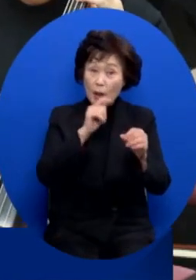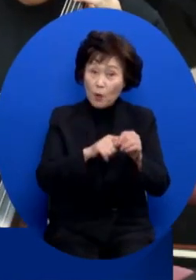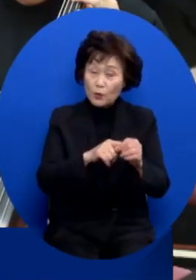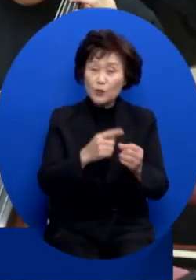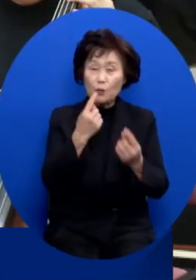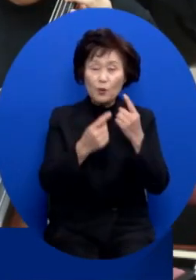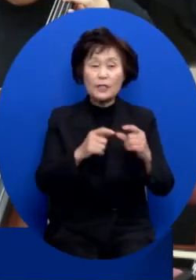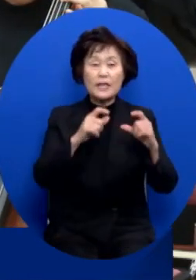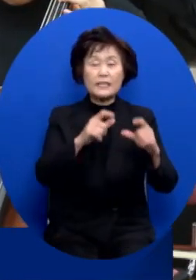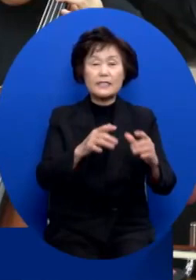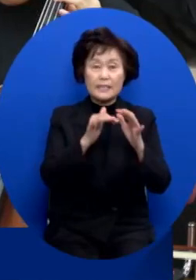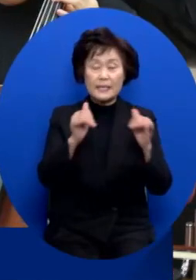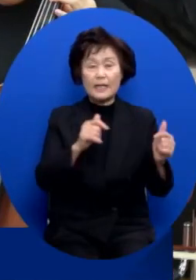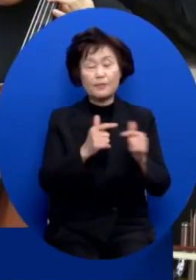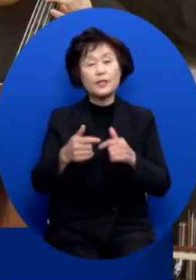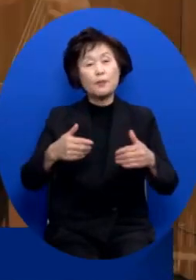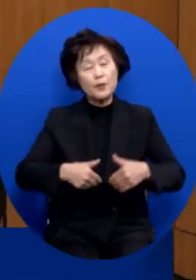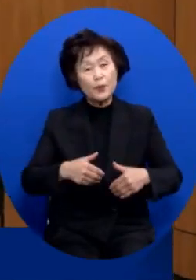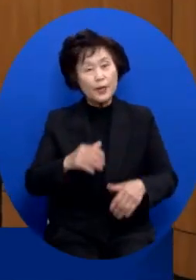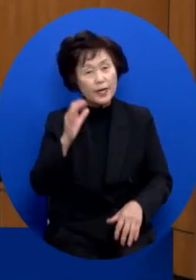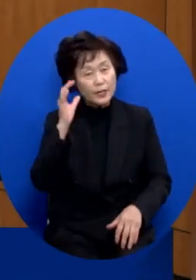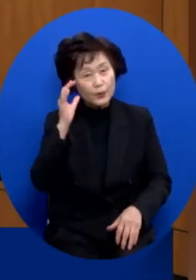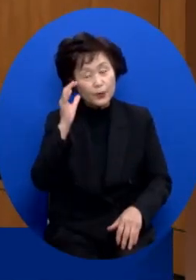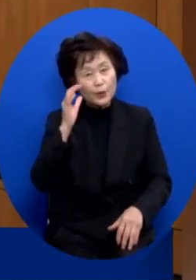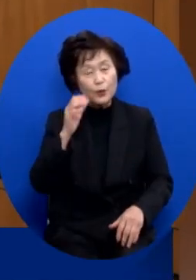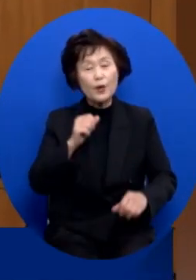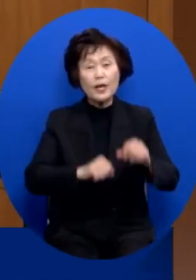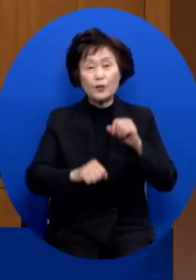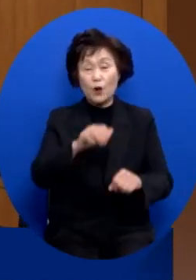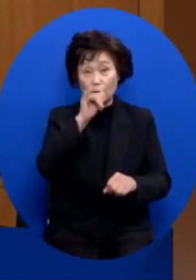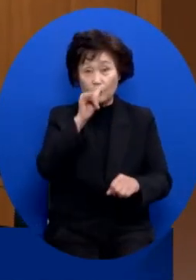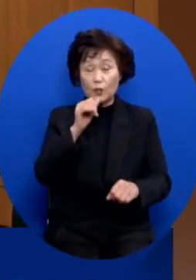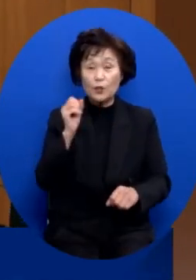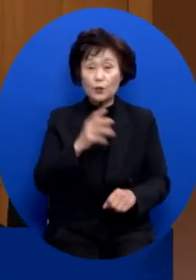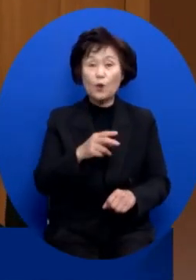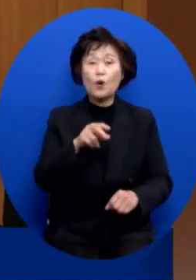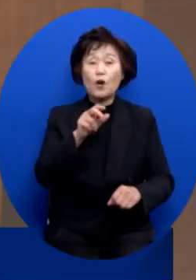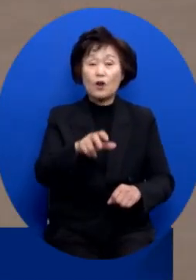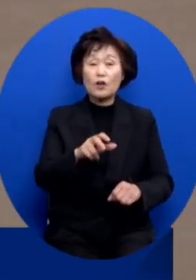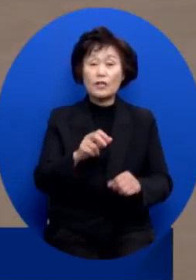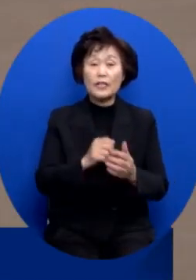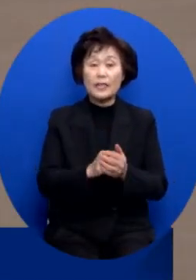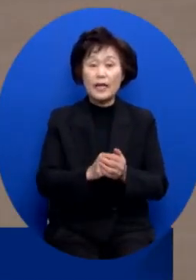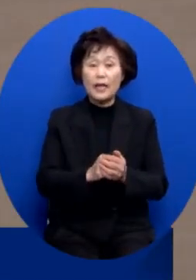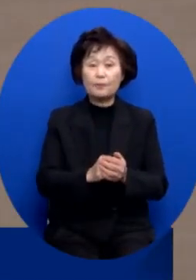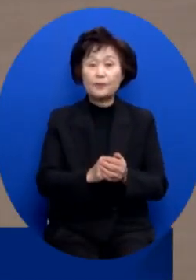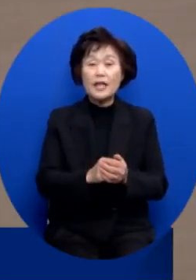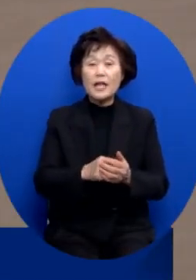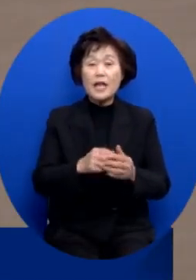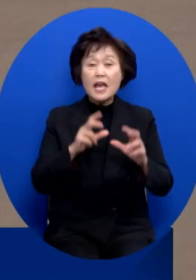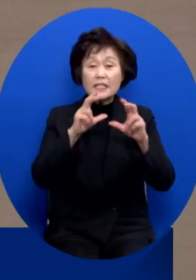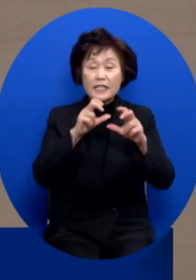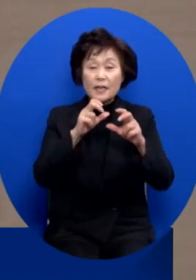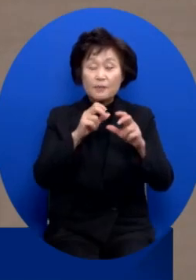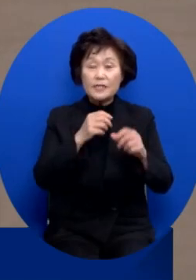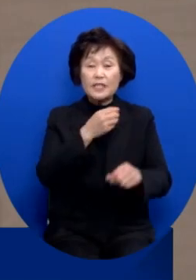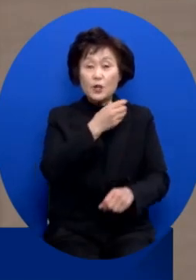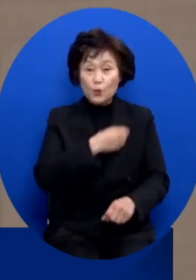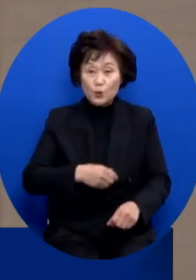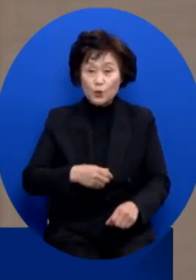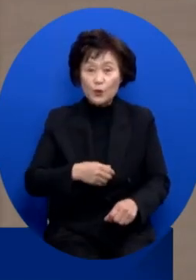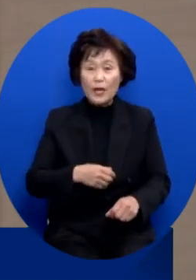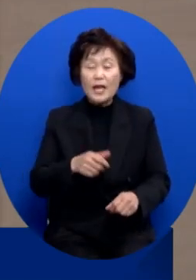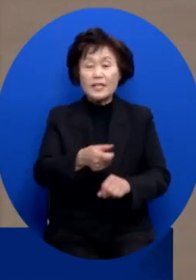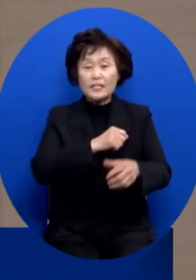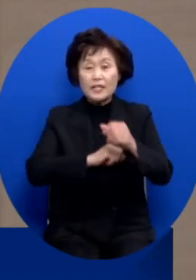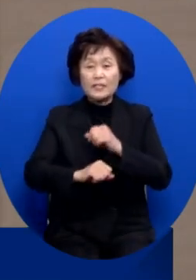주민의 필요에 귀를 기울이는 또한 성남시 지자체의 적극적인 협력의 가능성을 내가 가진 것, 내가 갖고 있는 사람의 역량을